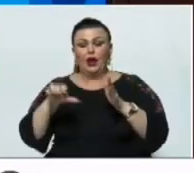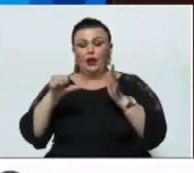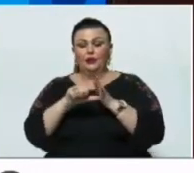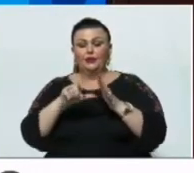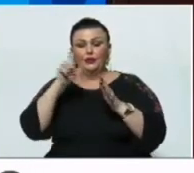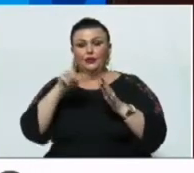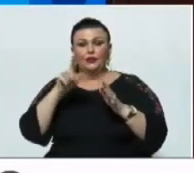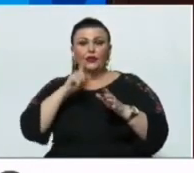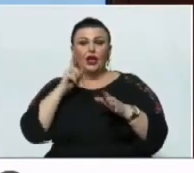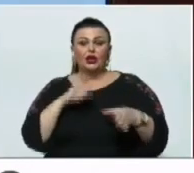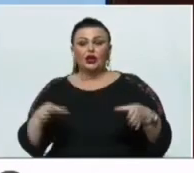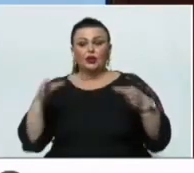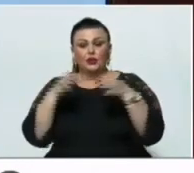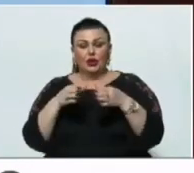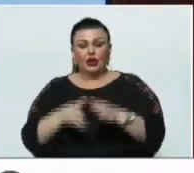birləşdirir.